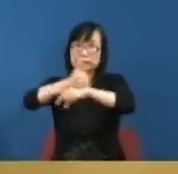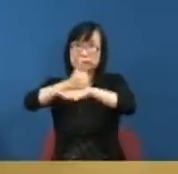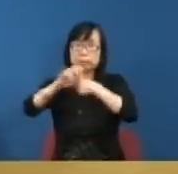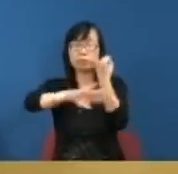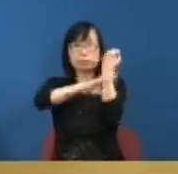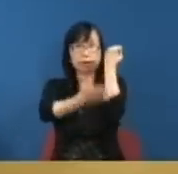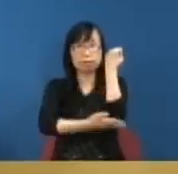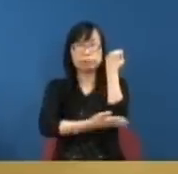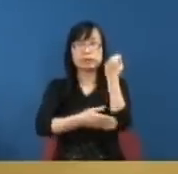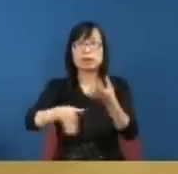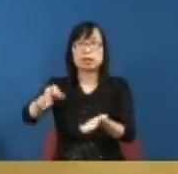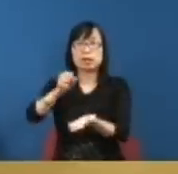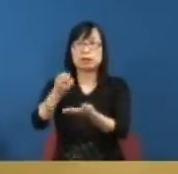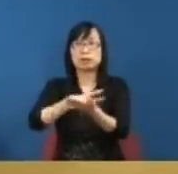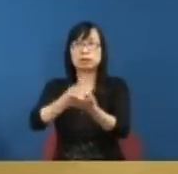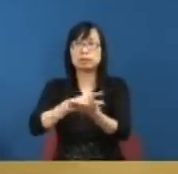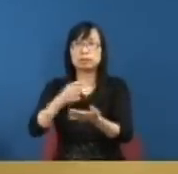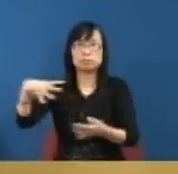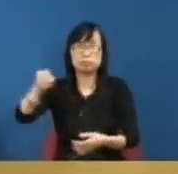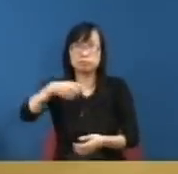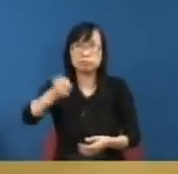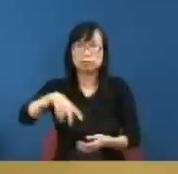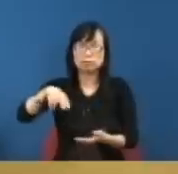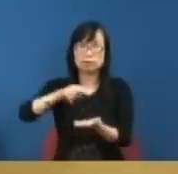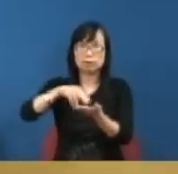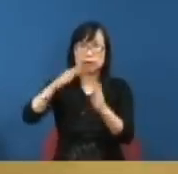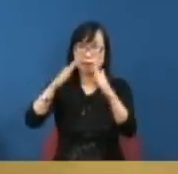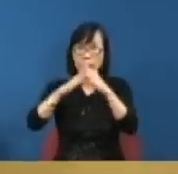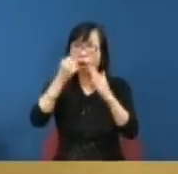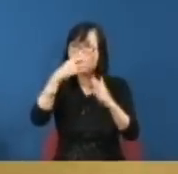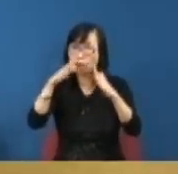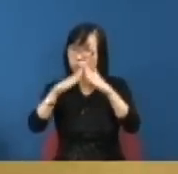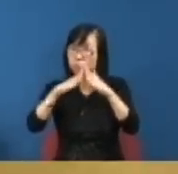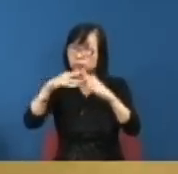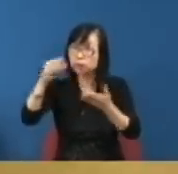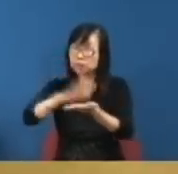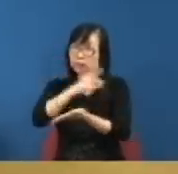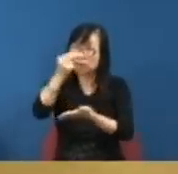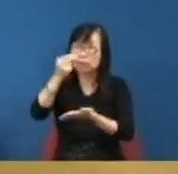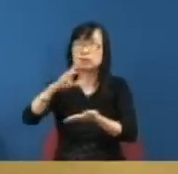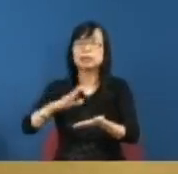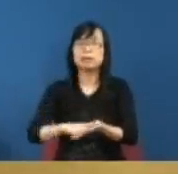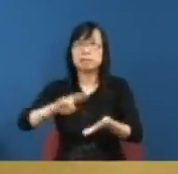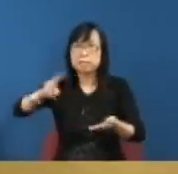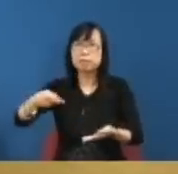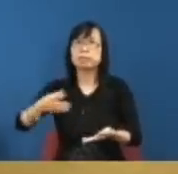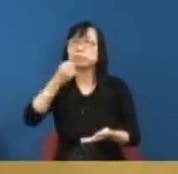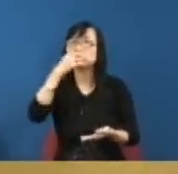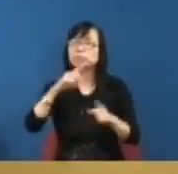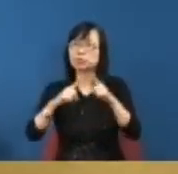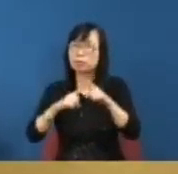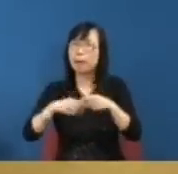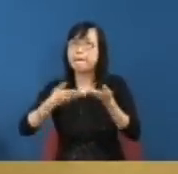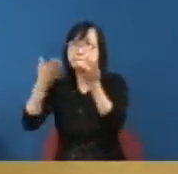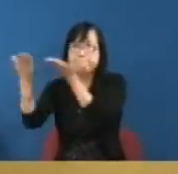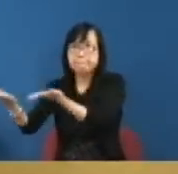一些權利，就是說居港七年之後有權是去申請成為香港永久居民的權利，是被